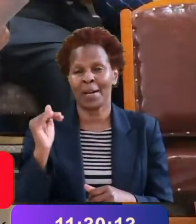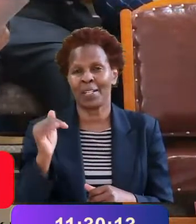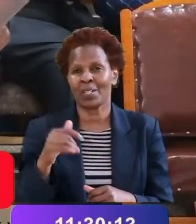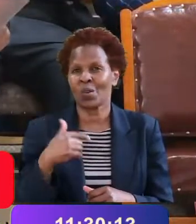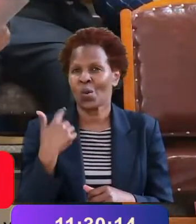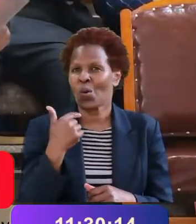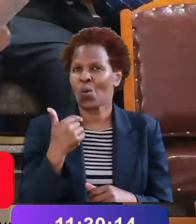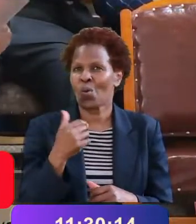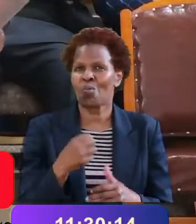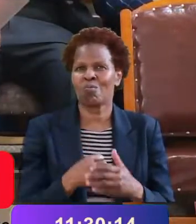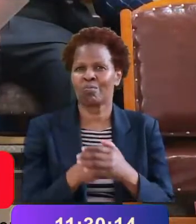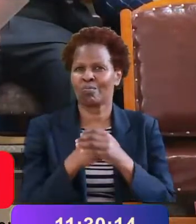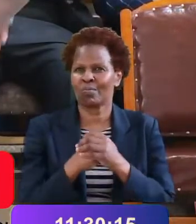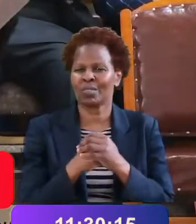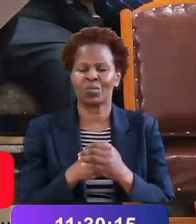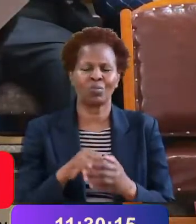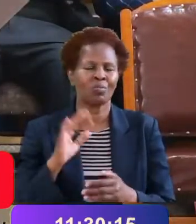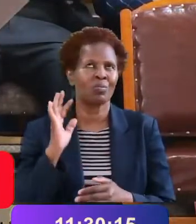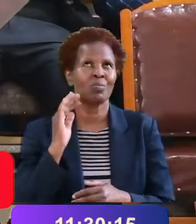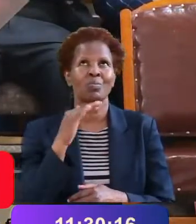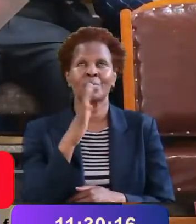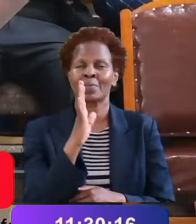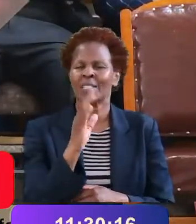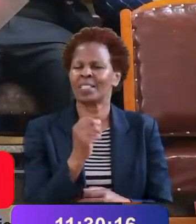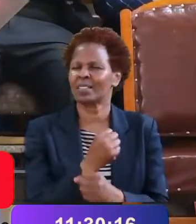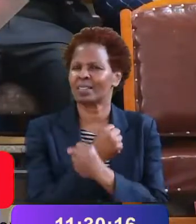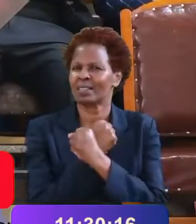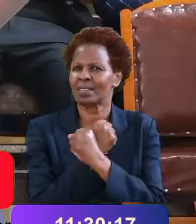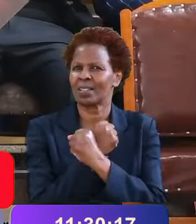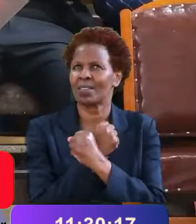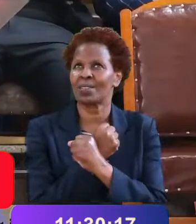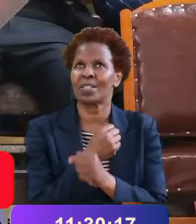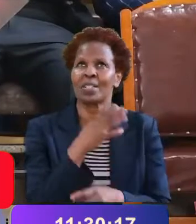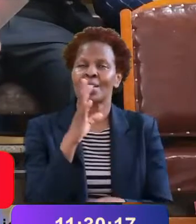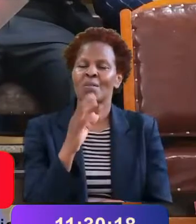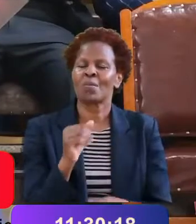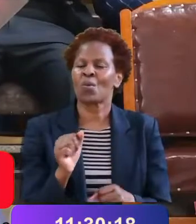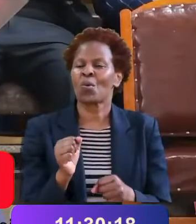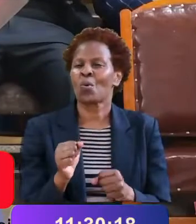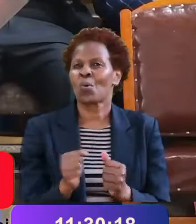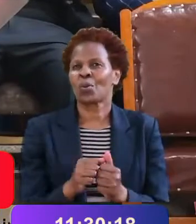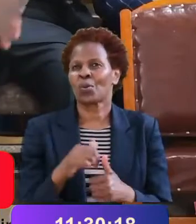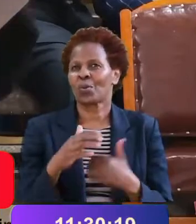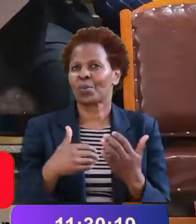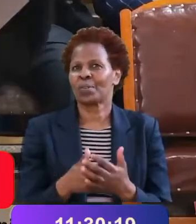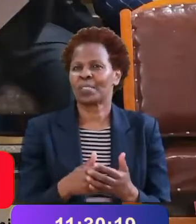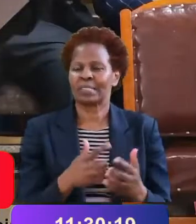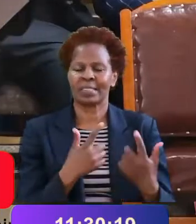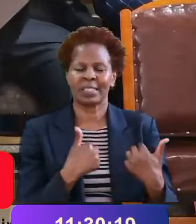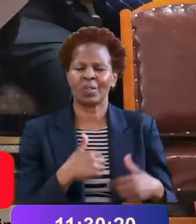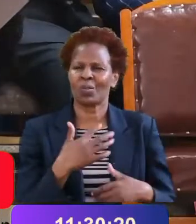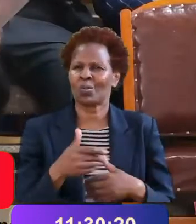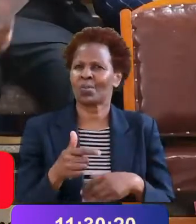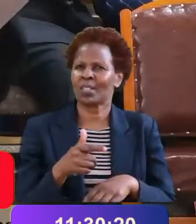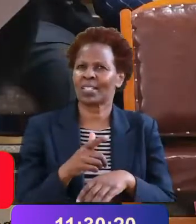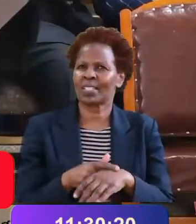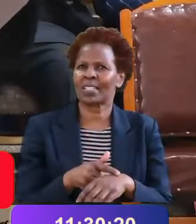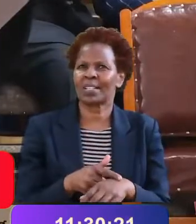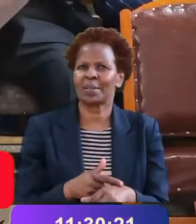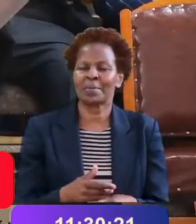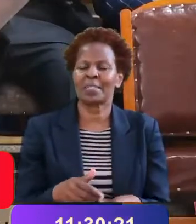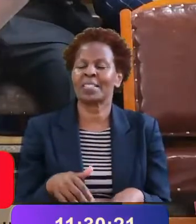mcha Mungu, alikuwa anampenda Mungu kwa roho yake yote, na diposa mara kwa mara